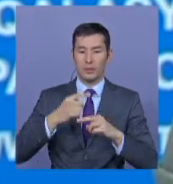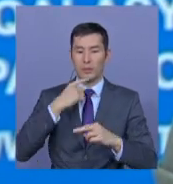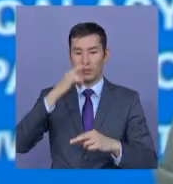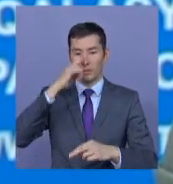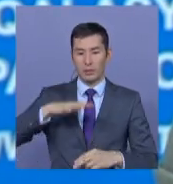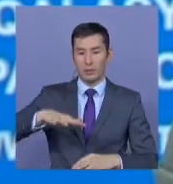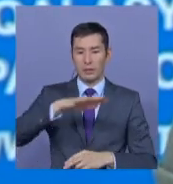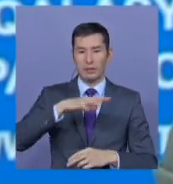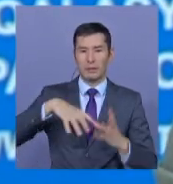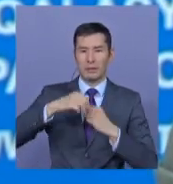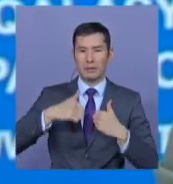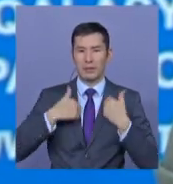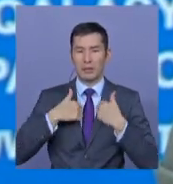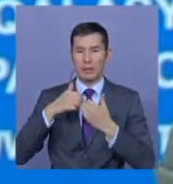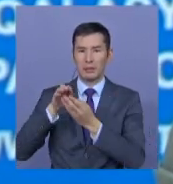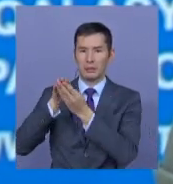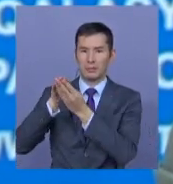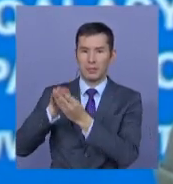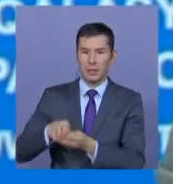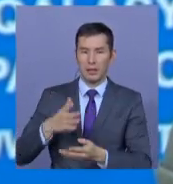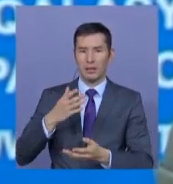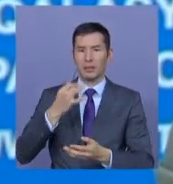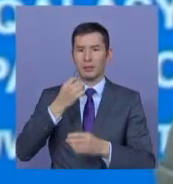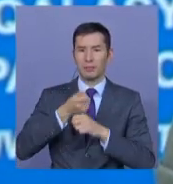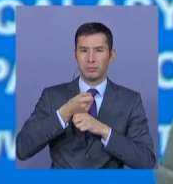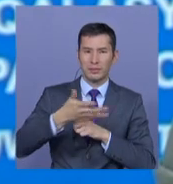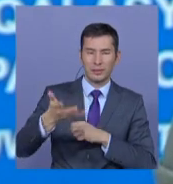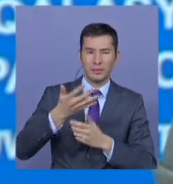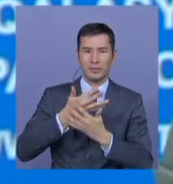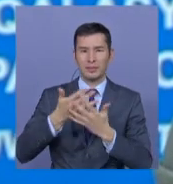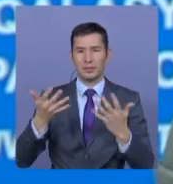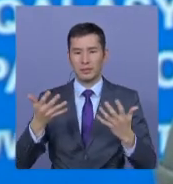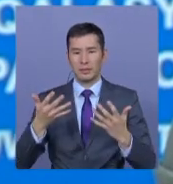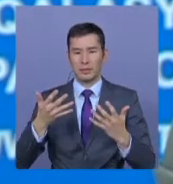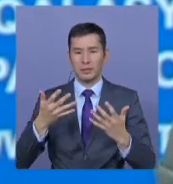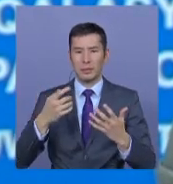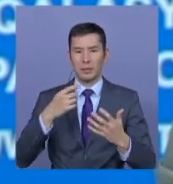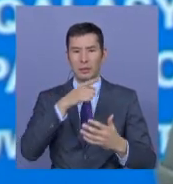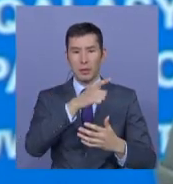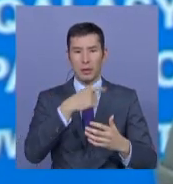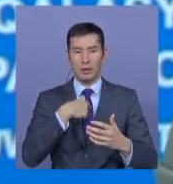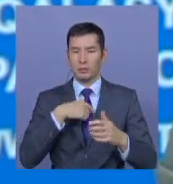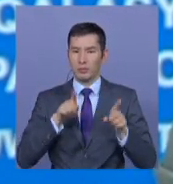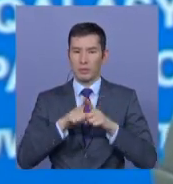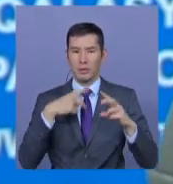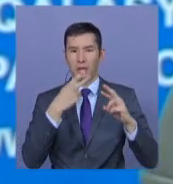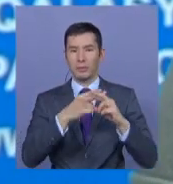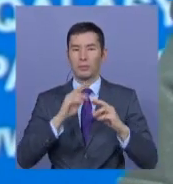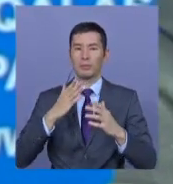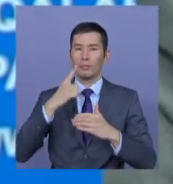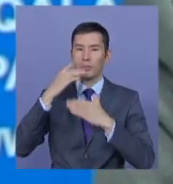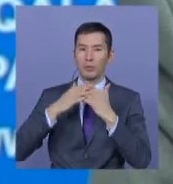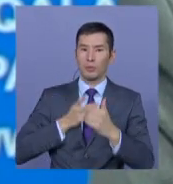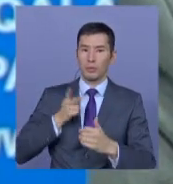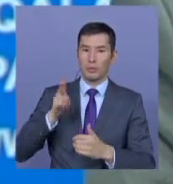елден қалмаудың амалын ойлап жерлеу, ас беру шығындарын қысқартпайды. Керісінше мен неге одан қалам деп, одан жоғары деңгейде ұйымдастыруға тырысады